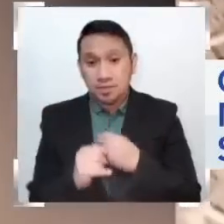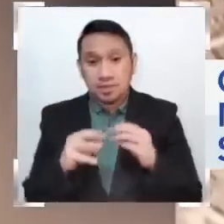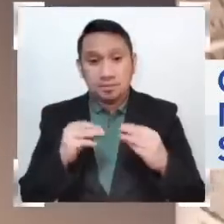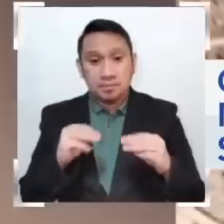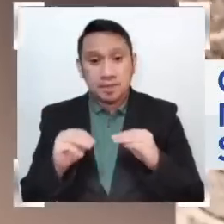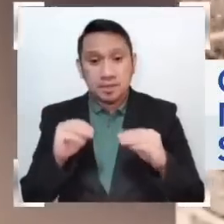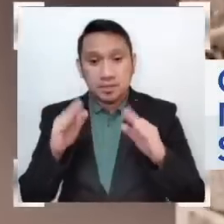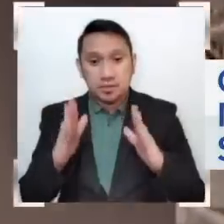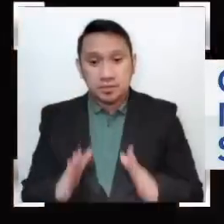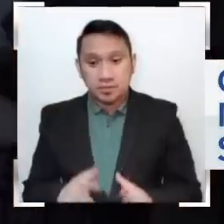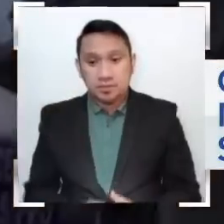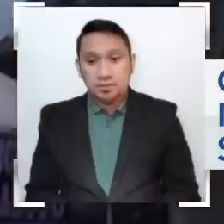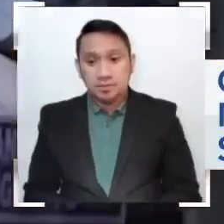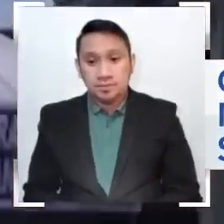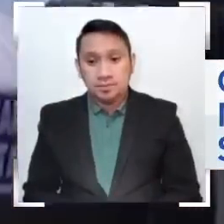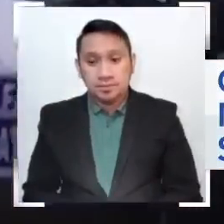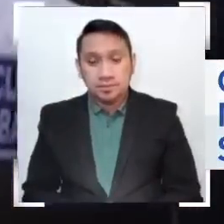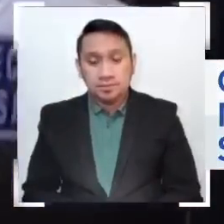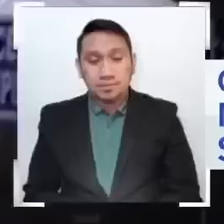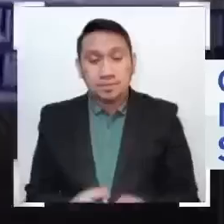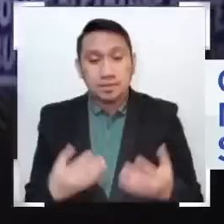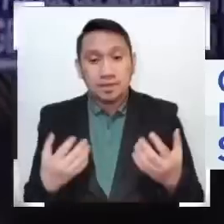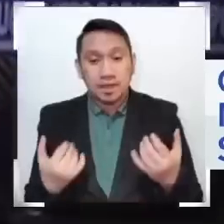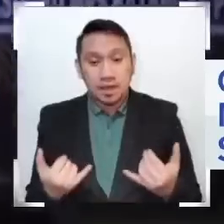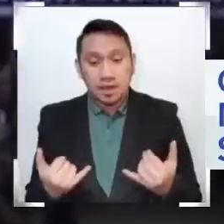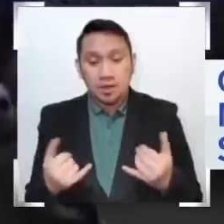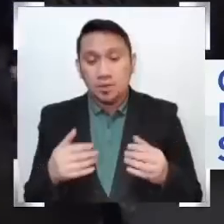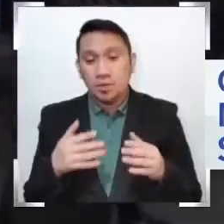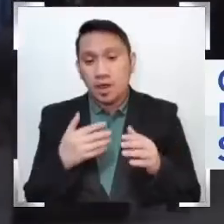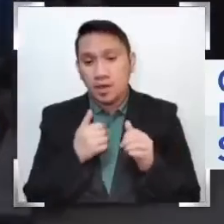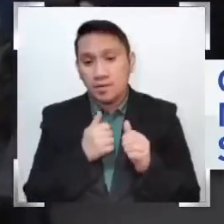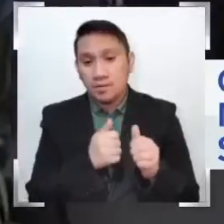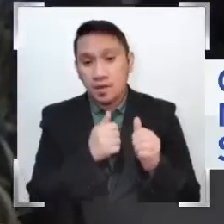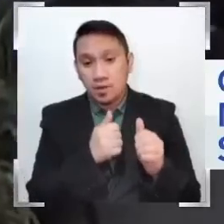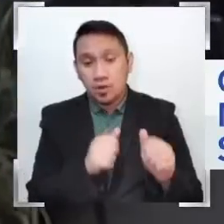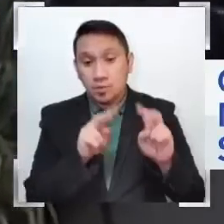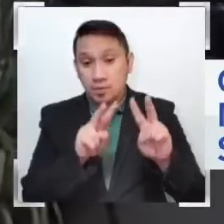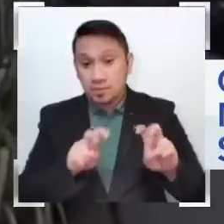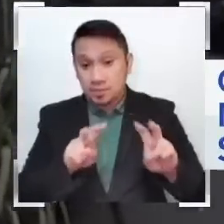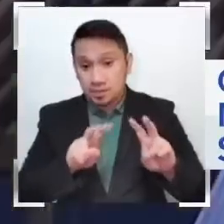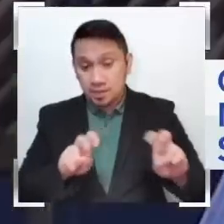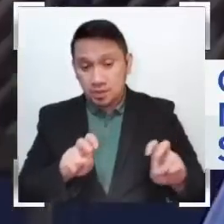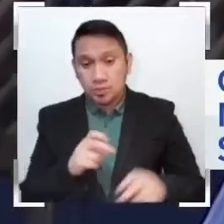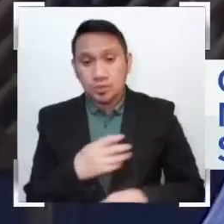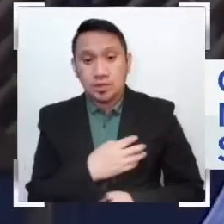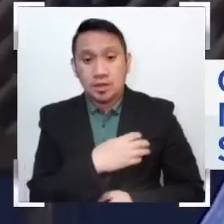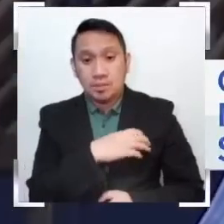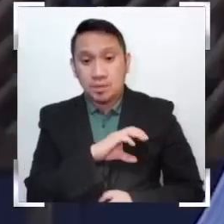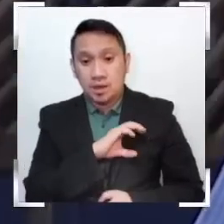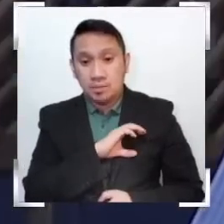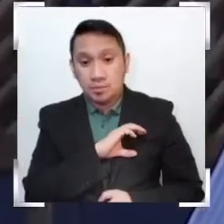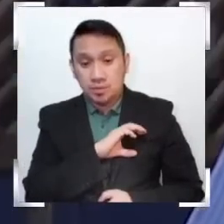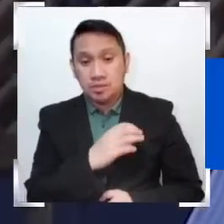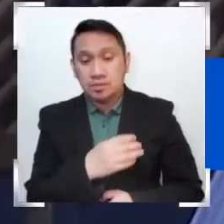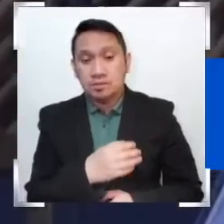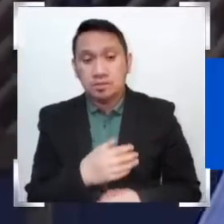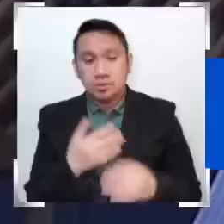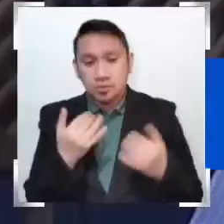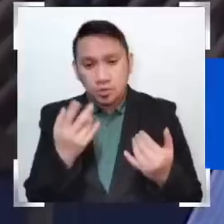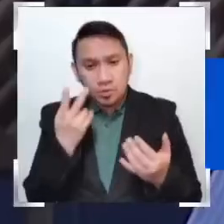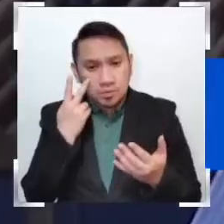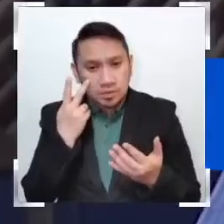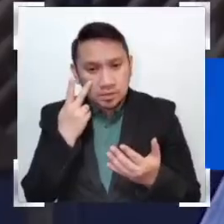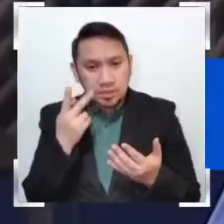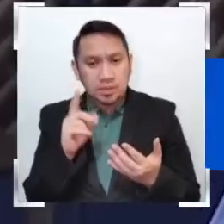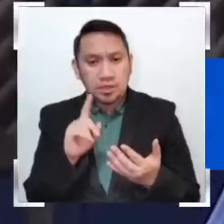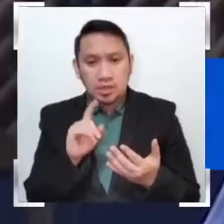construction company. Nagsasagawa na ng follow-up investigation ng pulisya. Siya rin yung tinitingnan natin kung may pagkukulang sila sa safety measures.